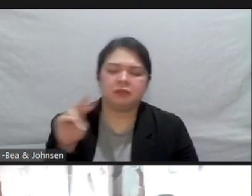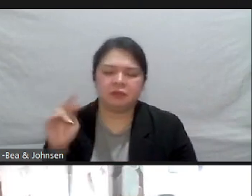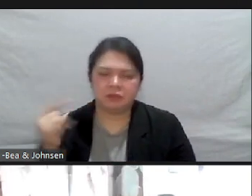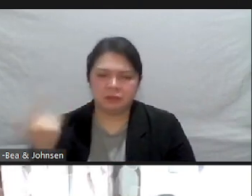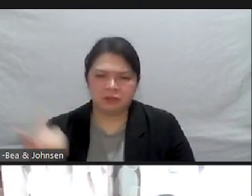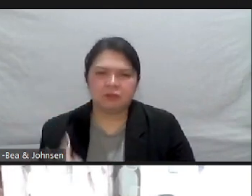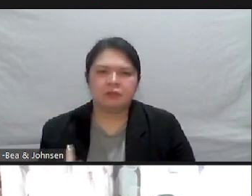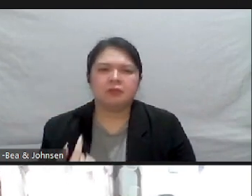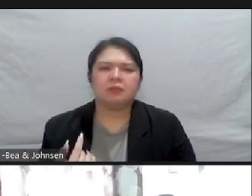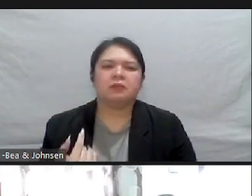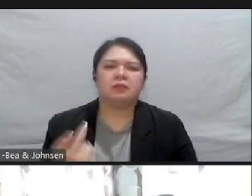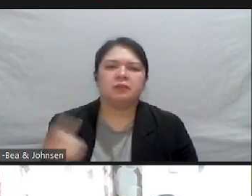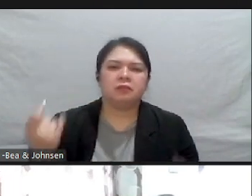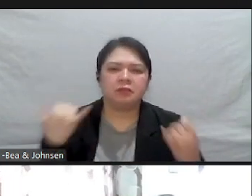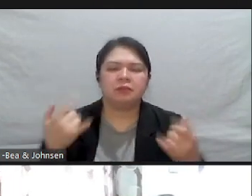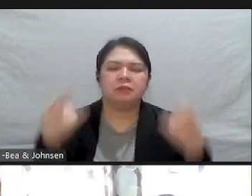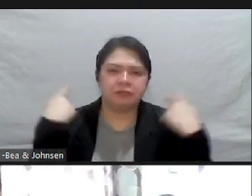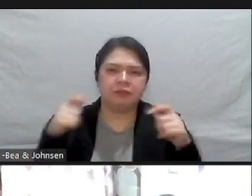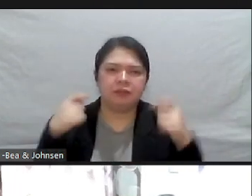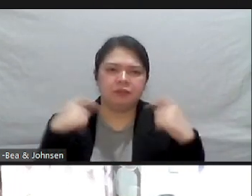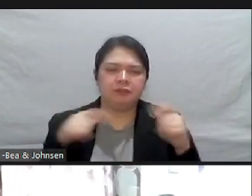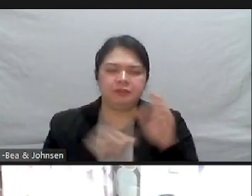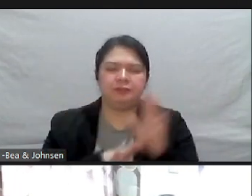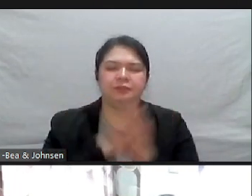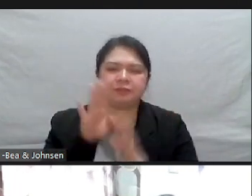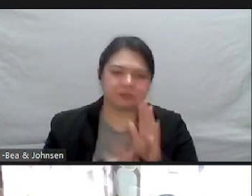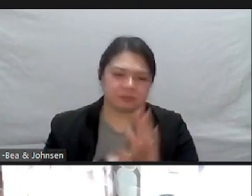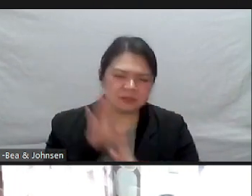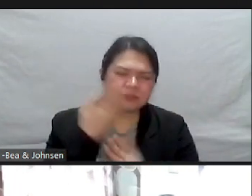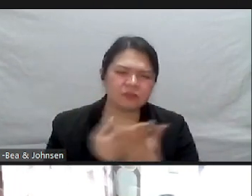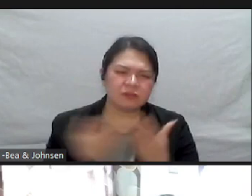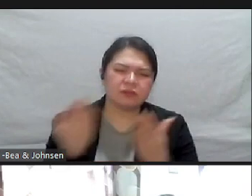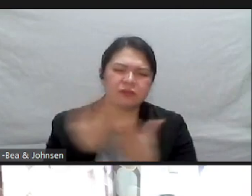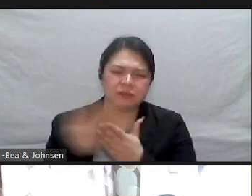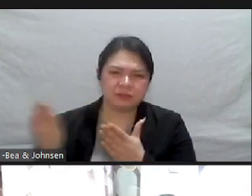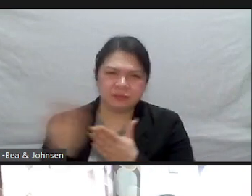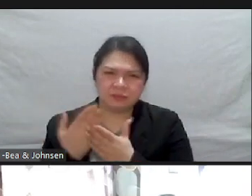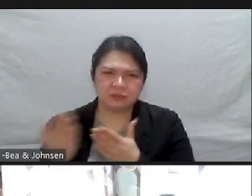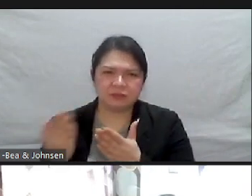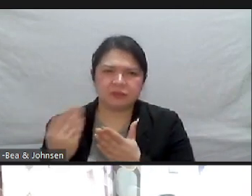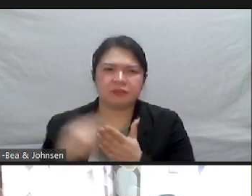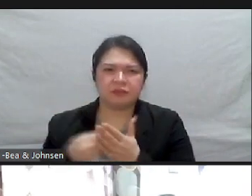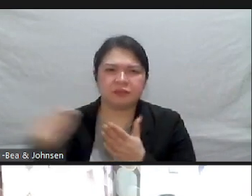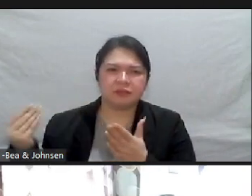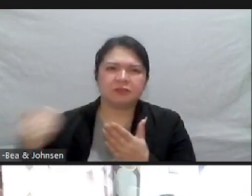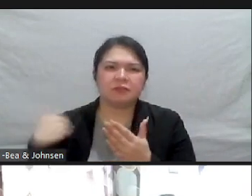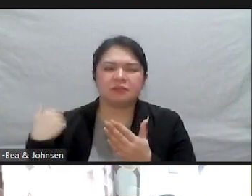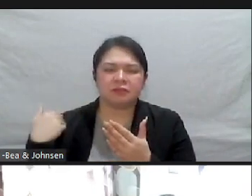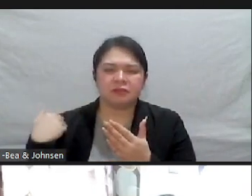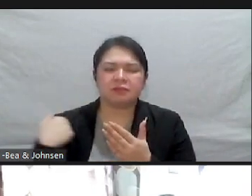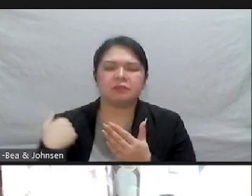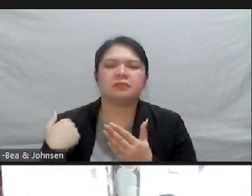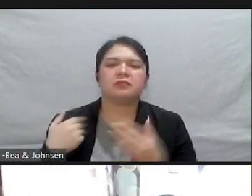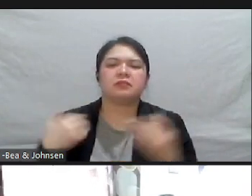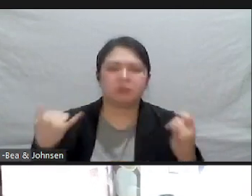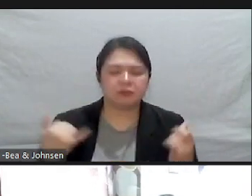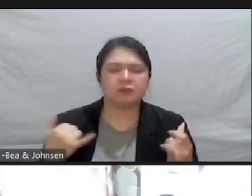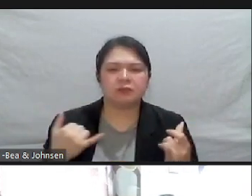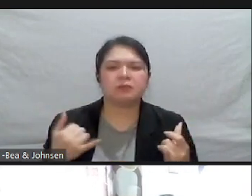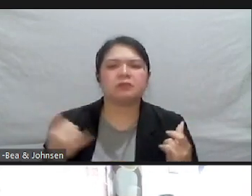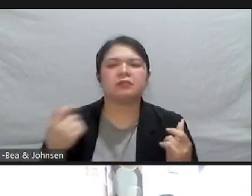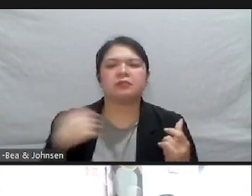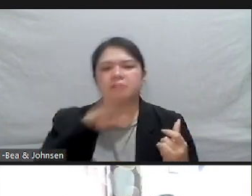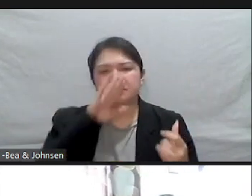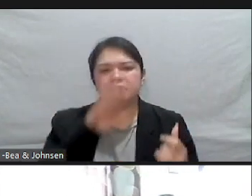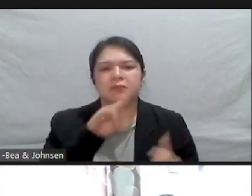mga pagsisikap ng development ng mga materials sa ibaba, no? Kaya talagang sasama ang loob ni